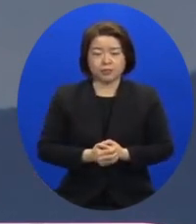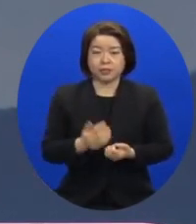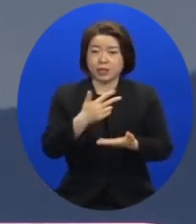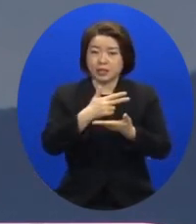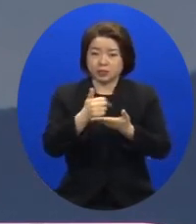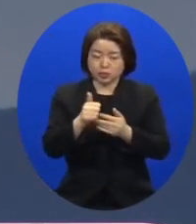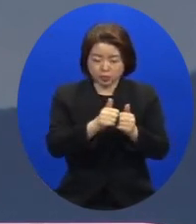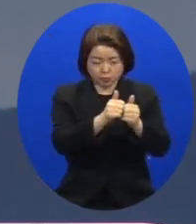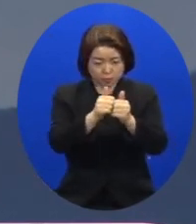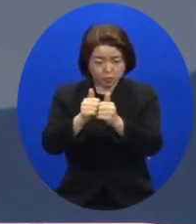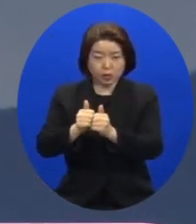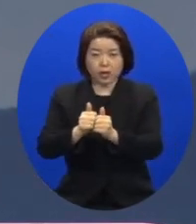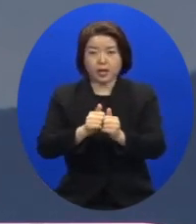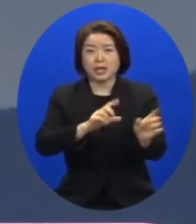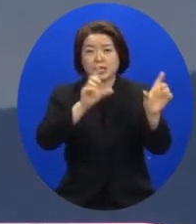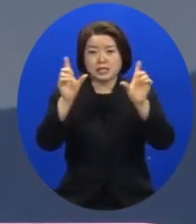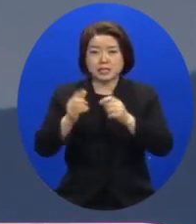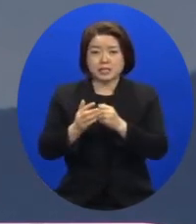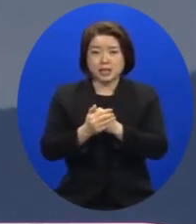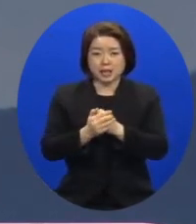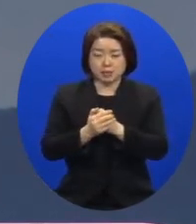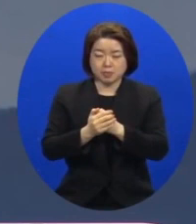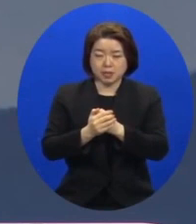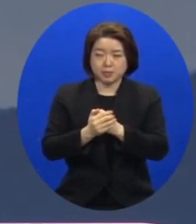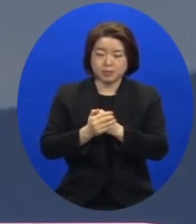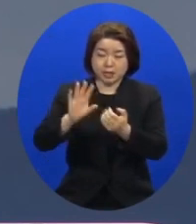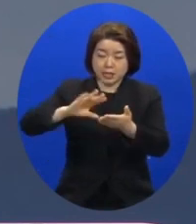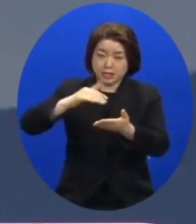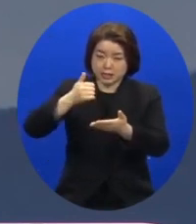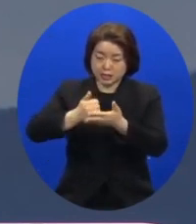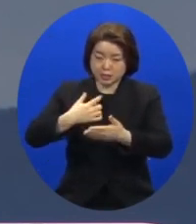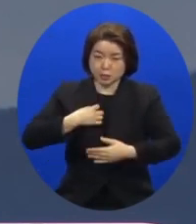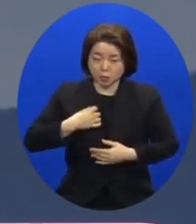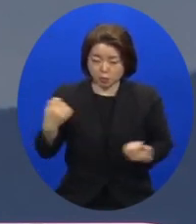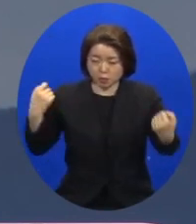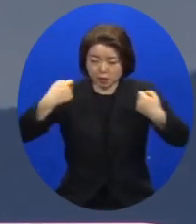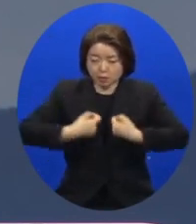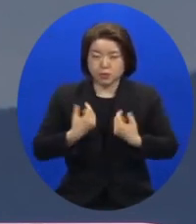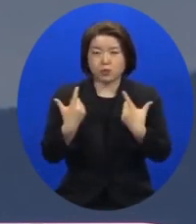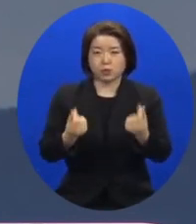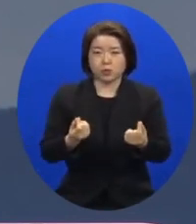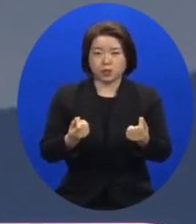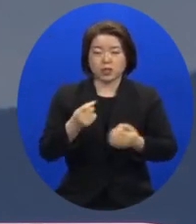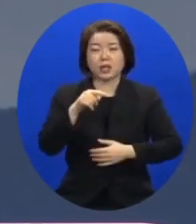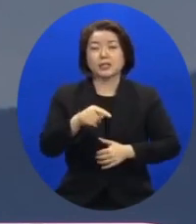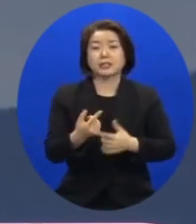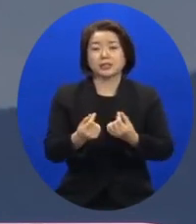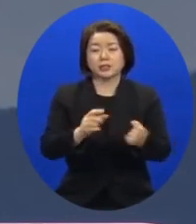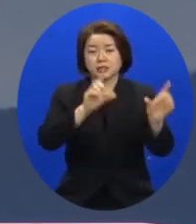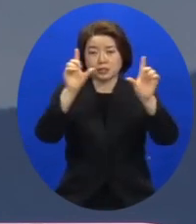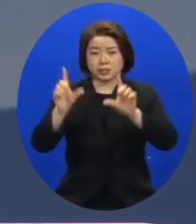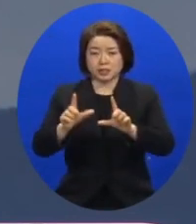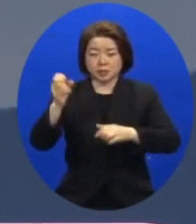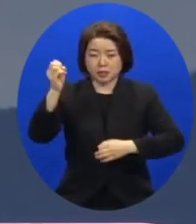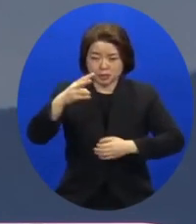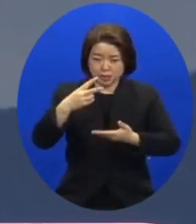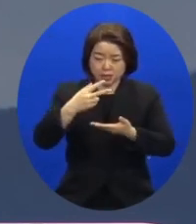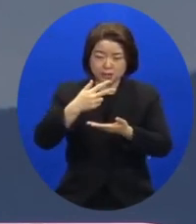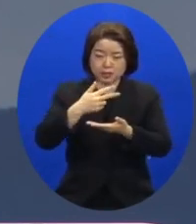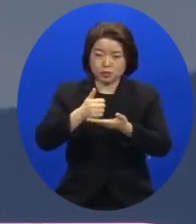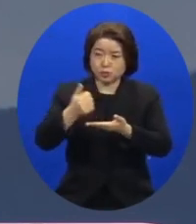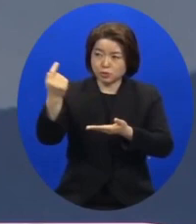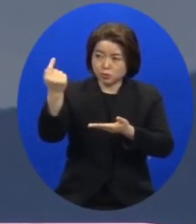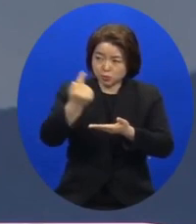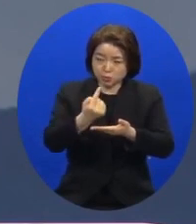주님과 동행하는 삶이 빛 그리스도로 옷을 입는 거죠 그렇게 사는 삶이 재림 시장입니다